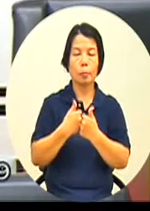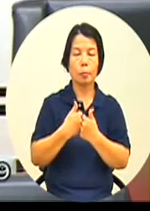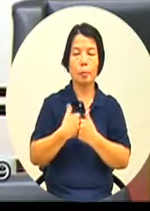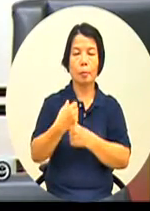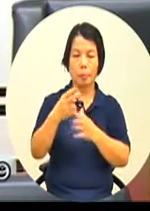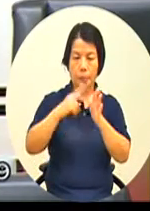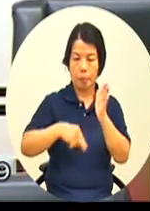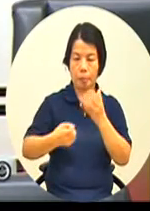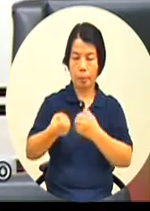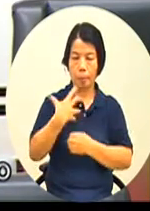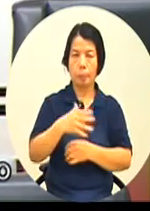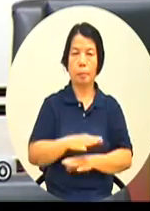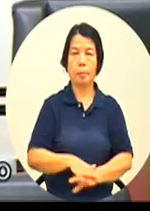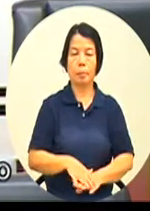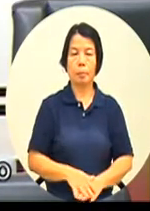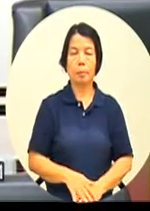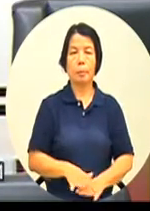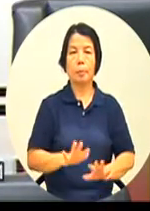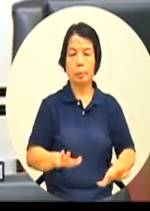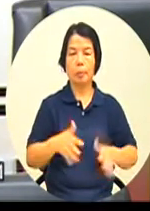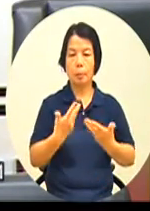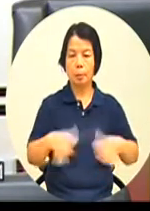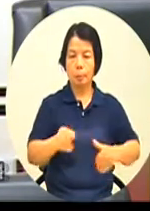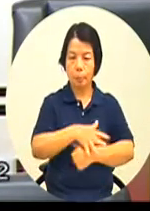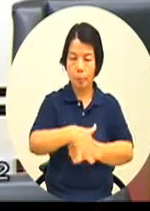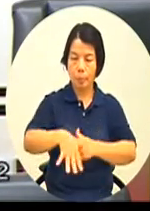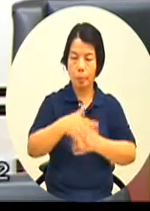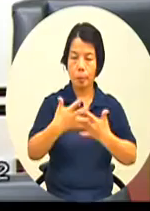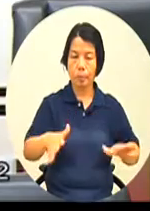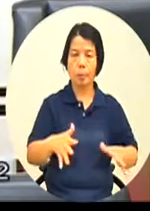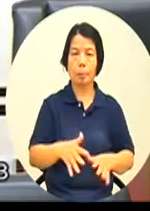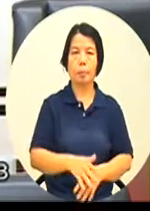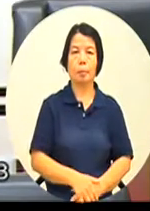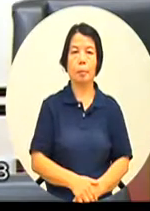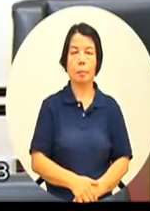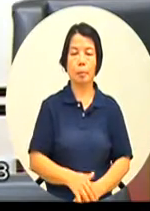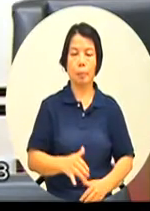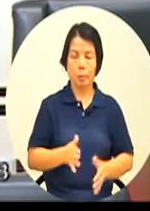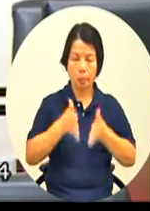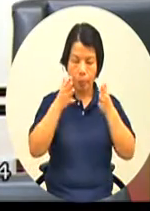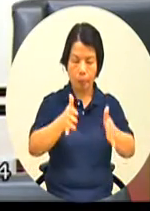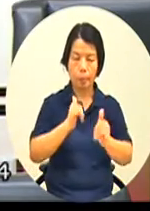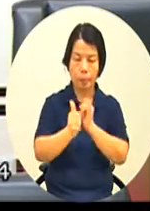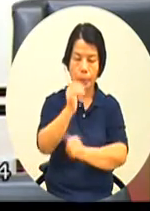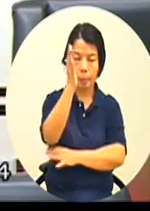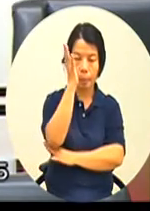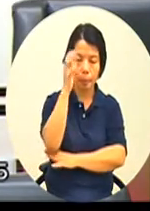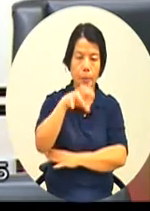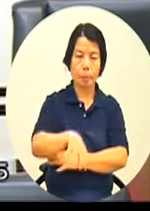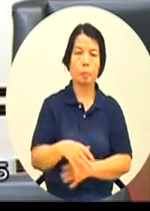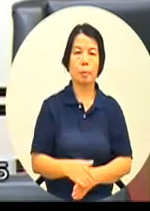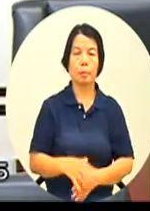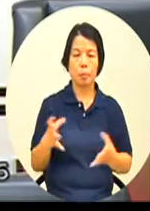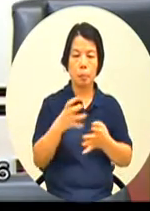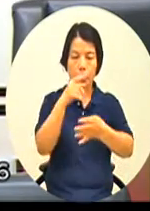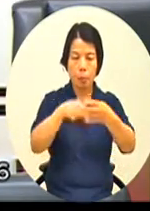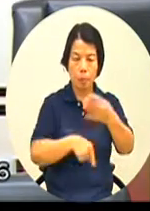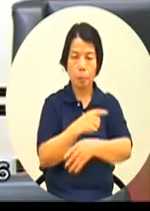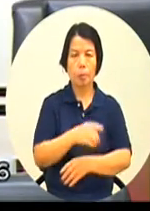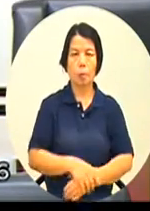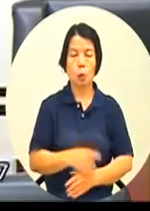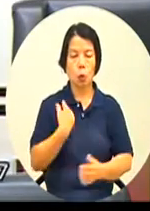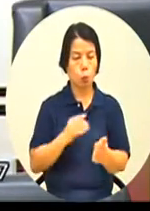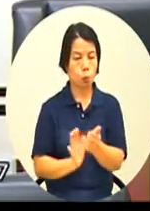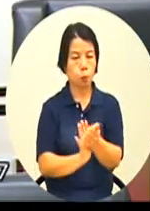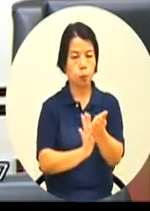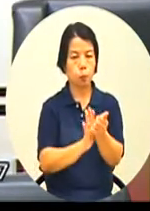常多的局处在这边，那我想先就民政部门、民政局的部分，跟民政局的同仁哈，我做一个鼓励